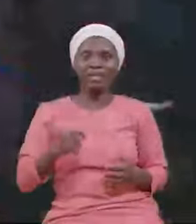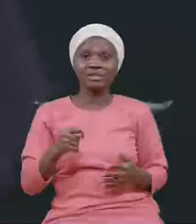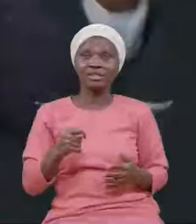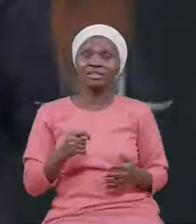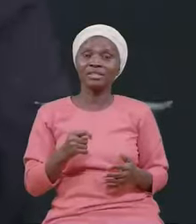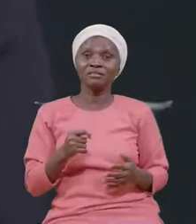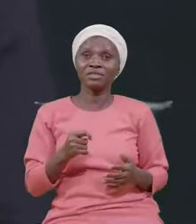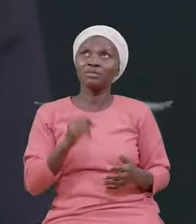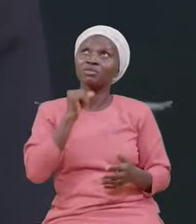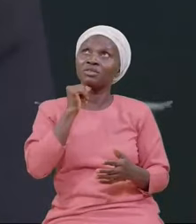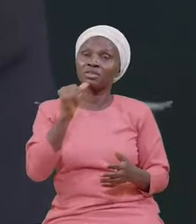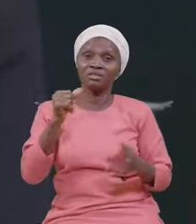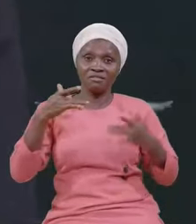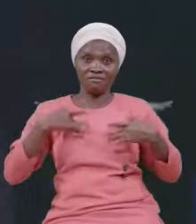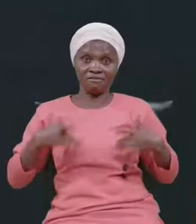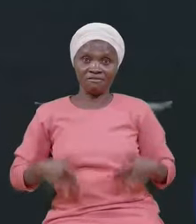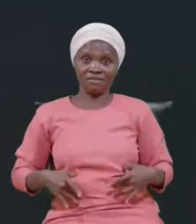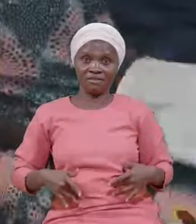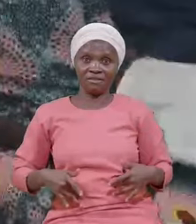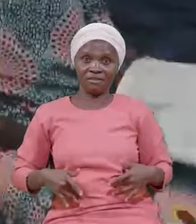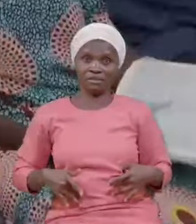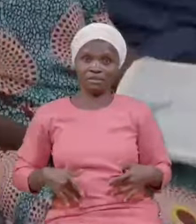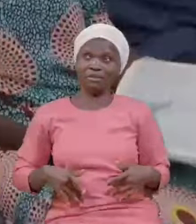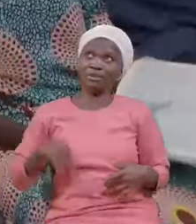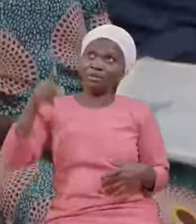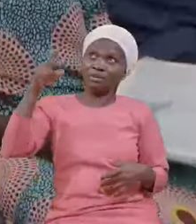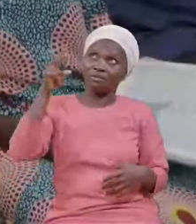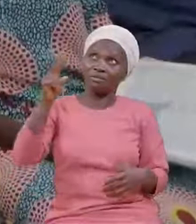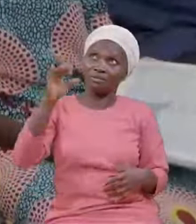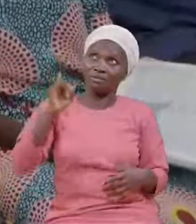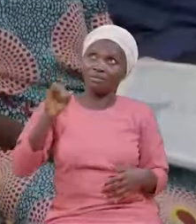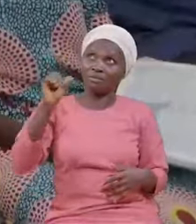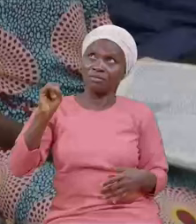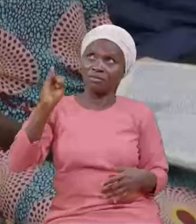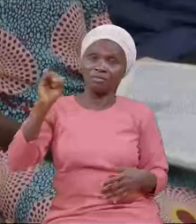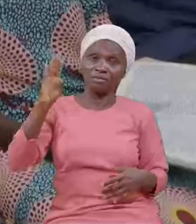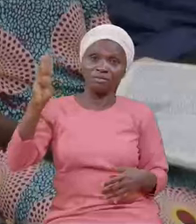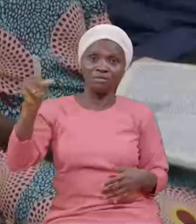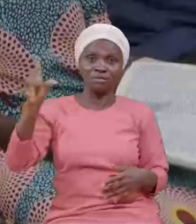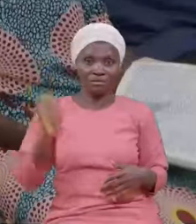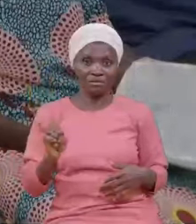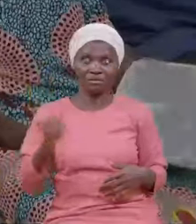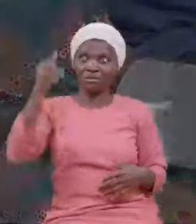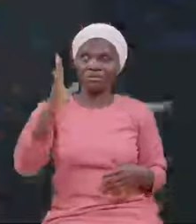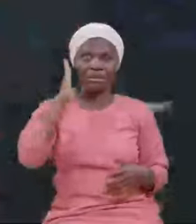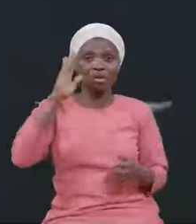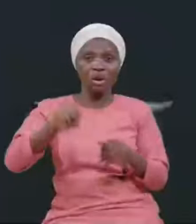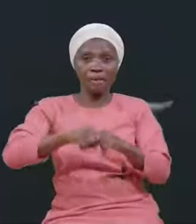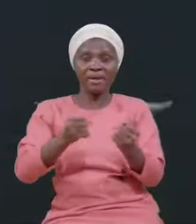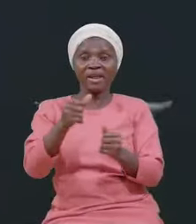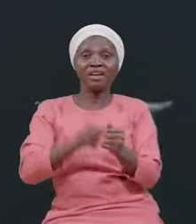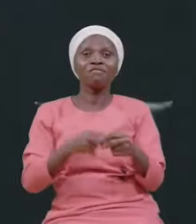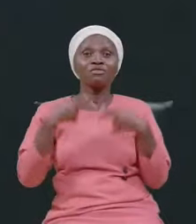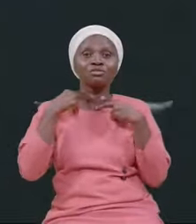Dieu va se manifester et il va briser tous les jougs de ta vie. Et tout ce qui s'interposait sur ton chemin